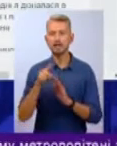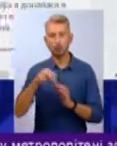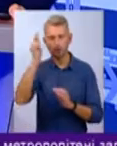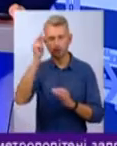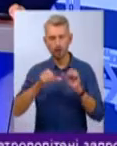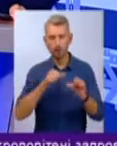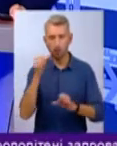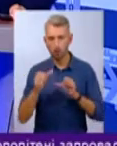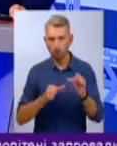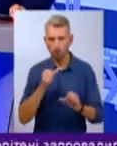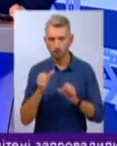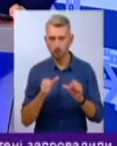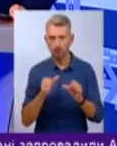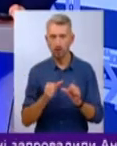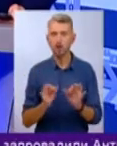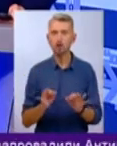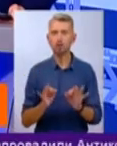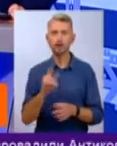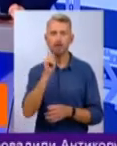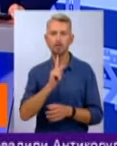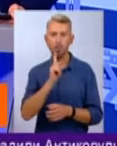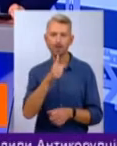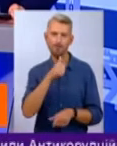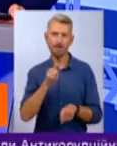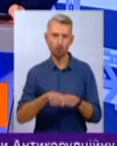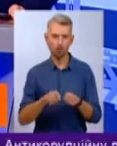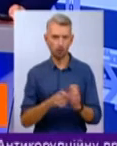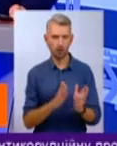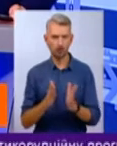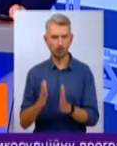року, щоправда, поки у пілотному режимі,